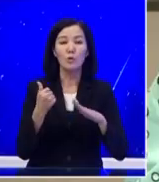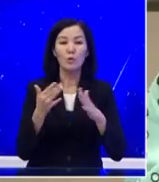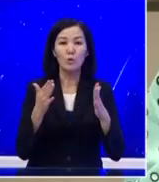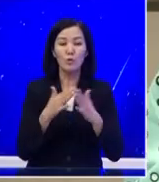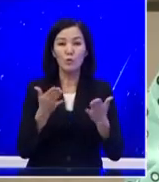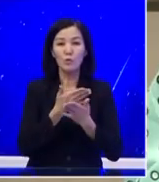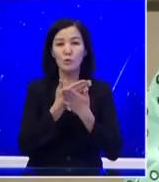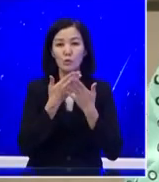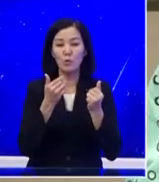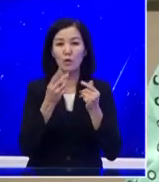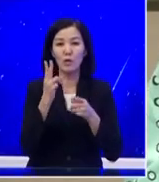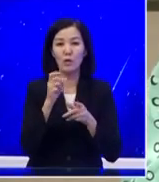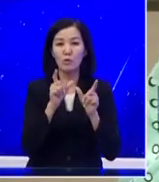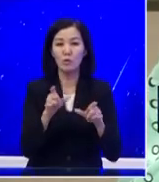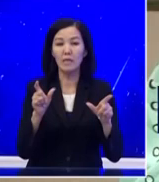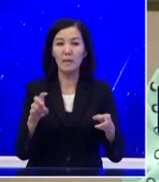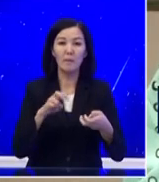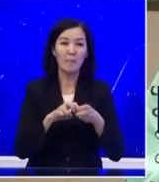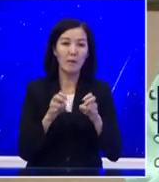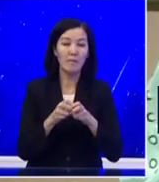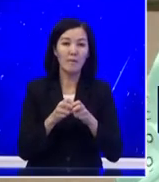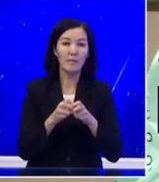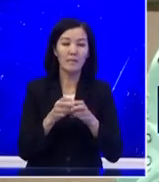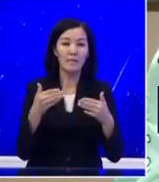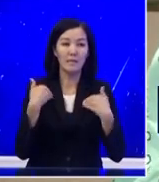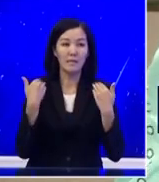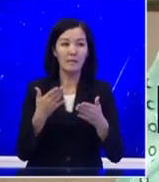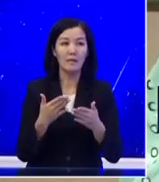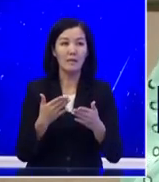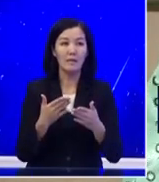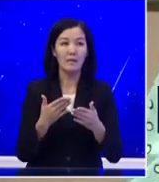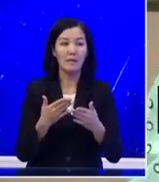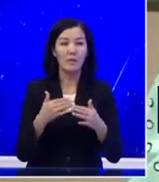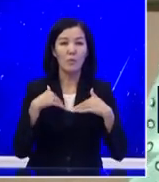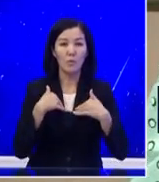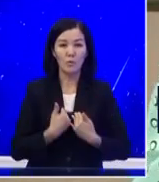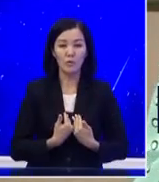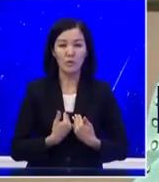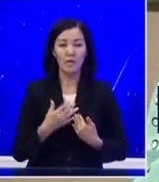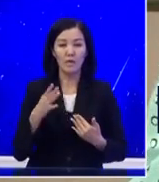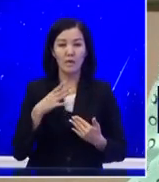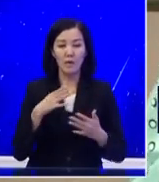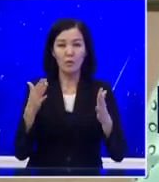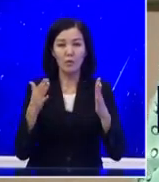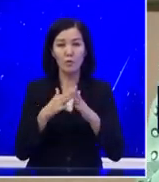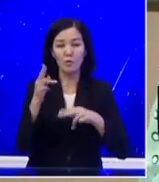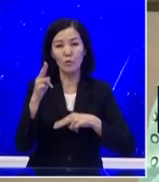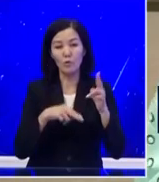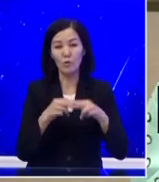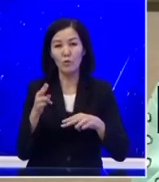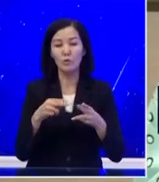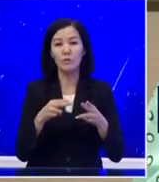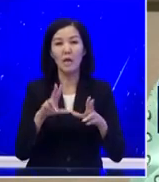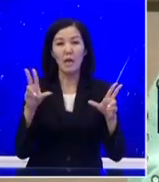көтерген. Өкінішке қарай ол үйдің іргесі де қаланбаған, ал сол уәде берген